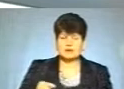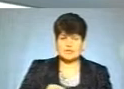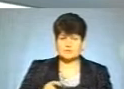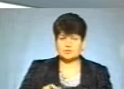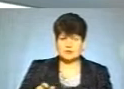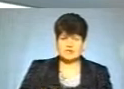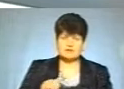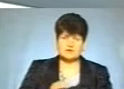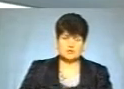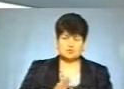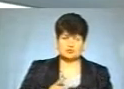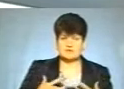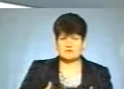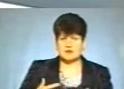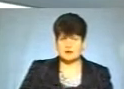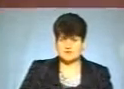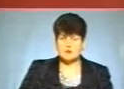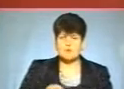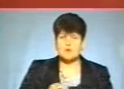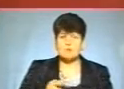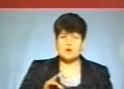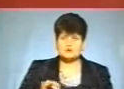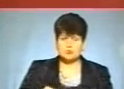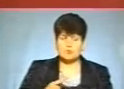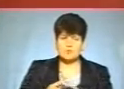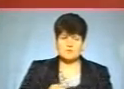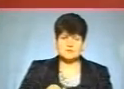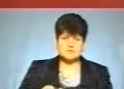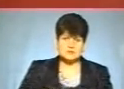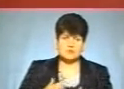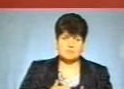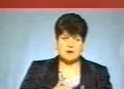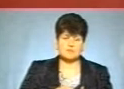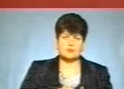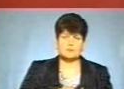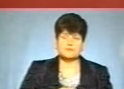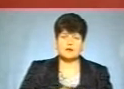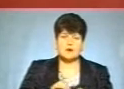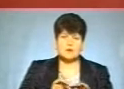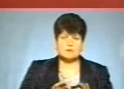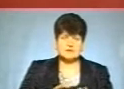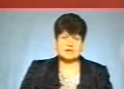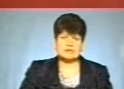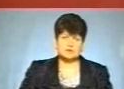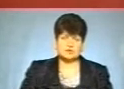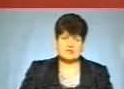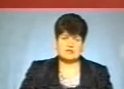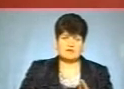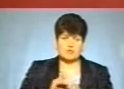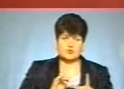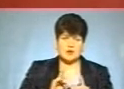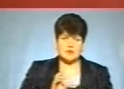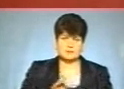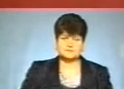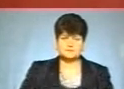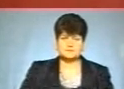фактично будуть вивільнятися. Про процедуру ми поговоримо пізніше. Ми маємо коментар депутатки Верховної Ради щодо оптимізації працівників РДА. Давайте почуємо.